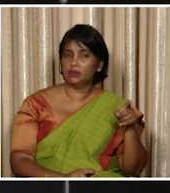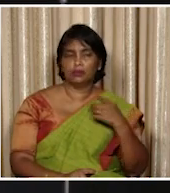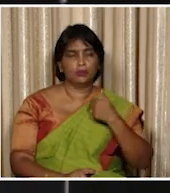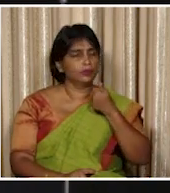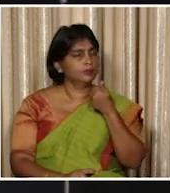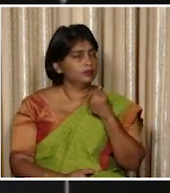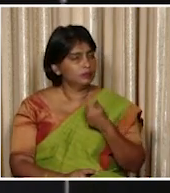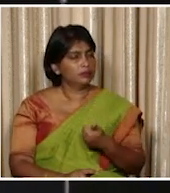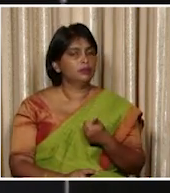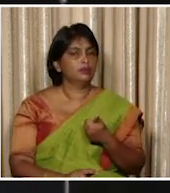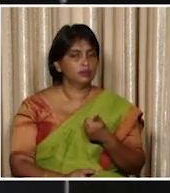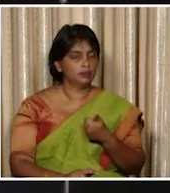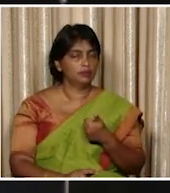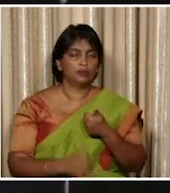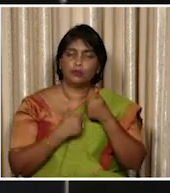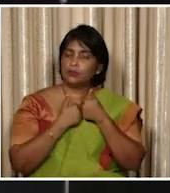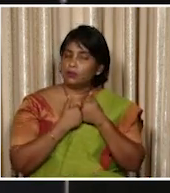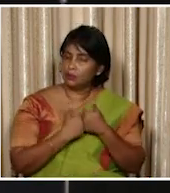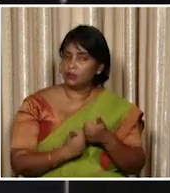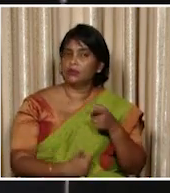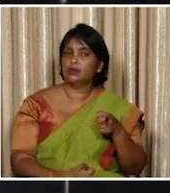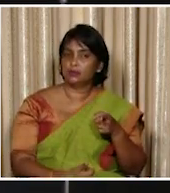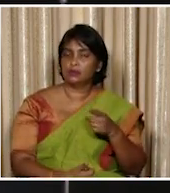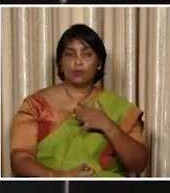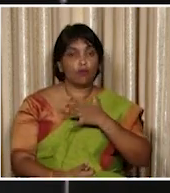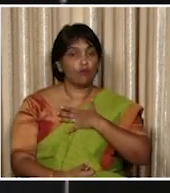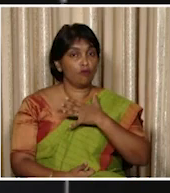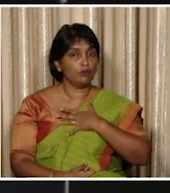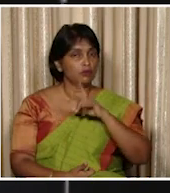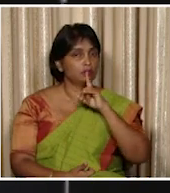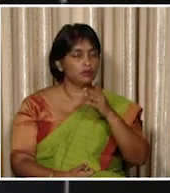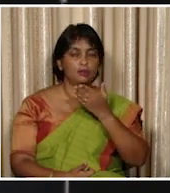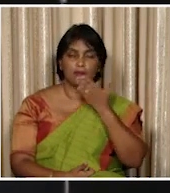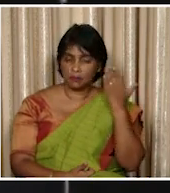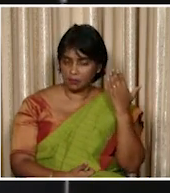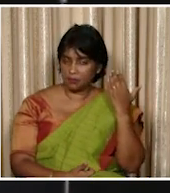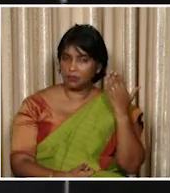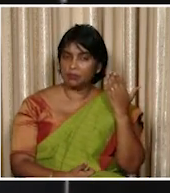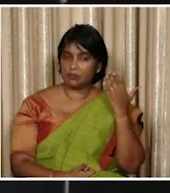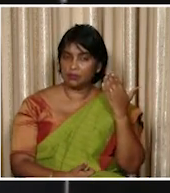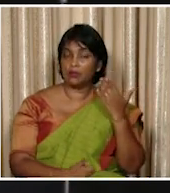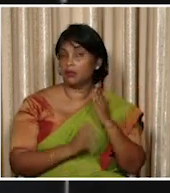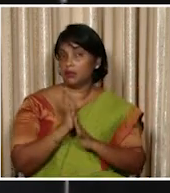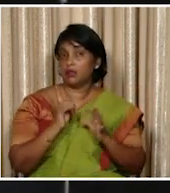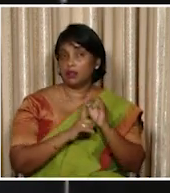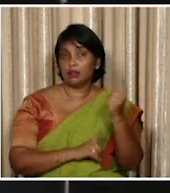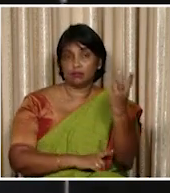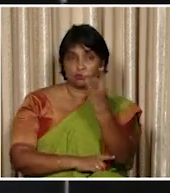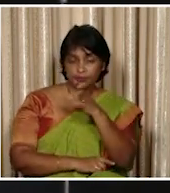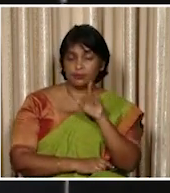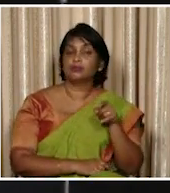ඉතාම හොඳට උච්චාඩනය කරන්න පුළුවන් මන්ත්‍රීවරුන් අතර